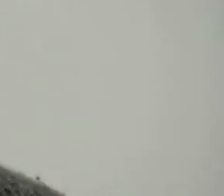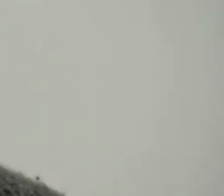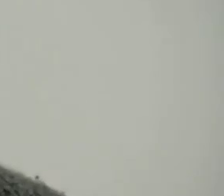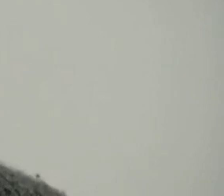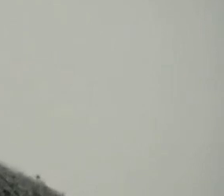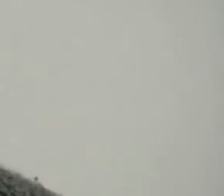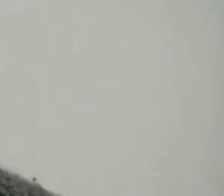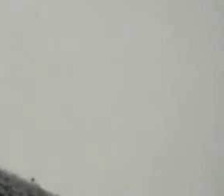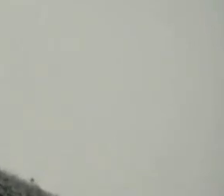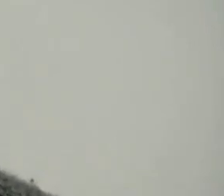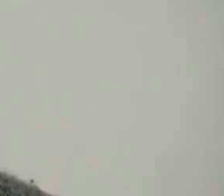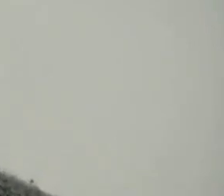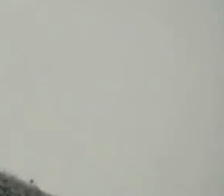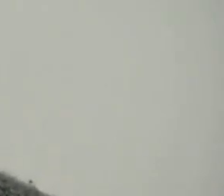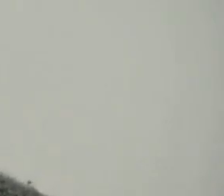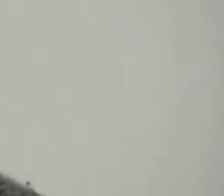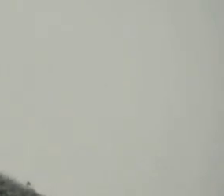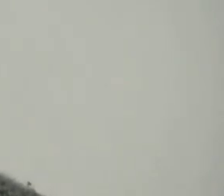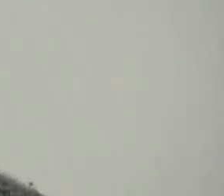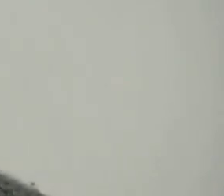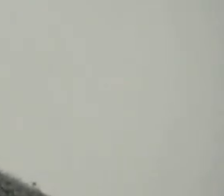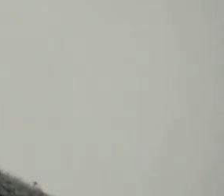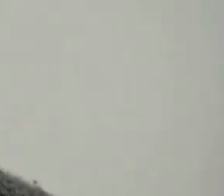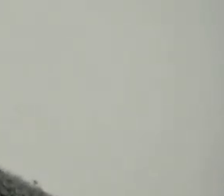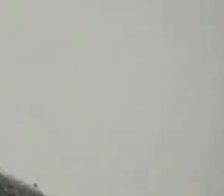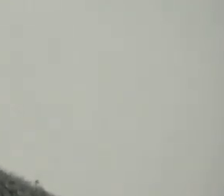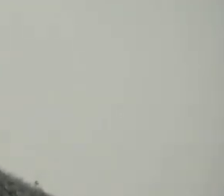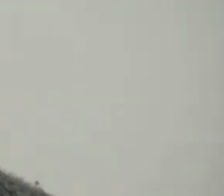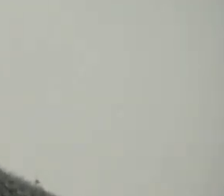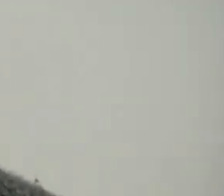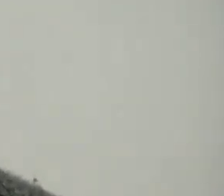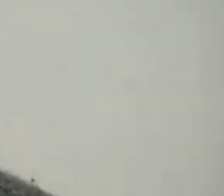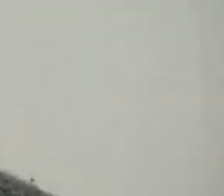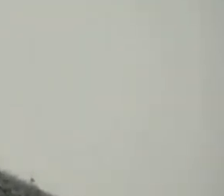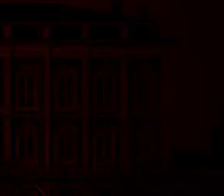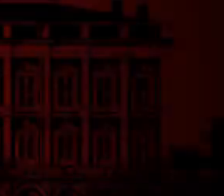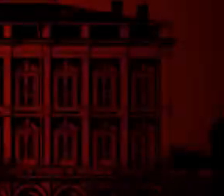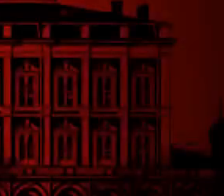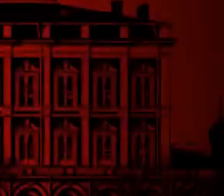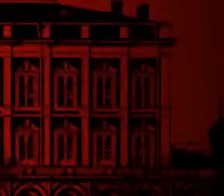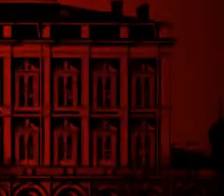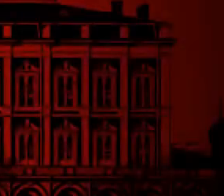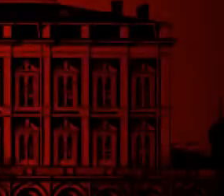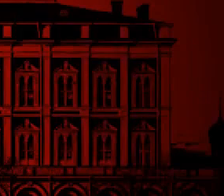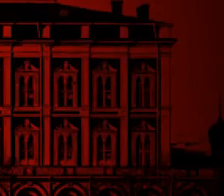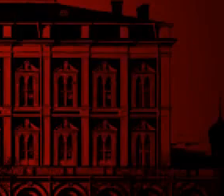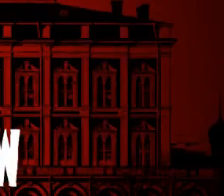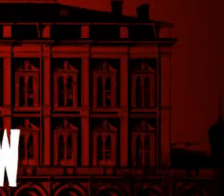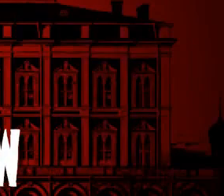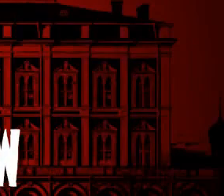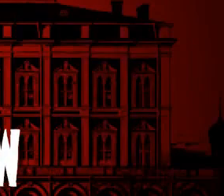czyli o czymś o czym owa Fundacja właśnie nie lubi żeby mówić